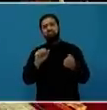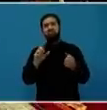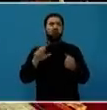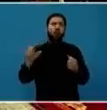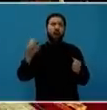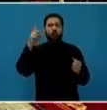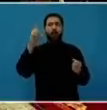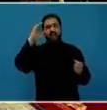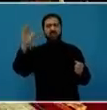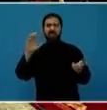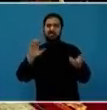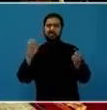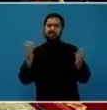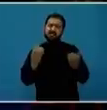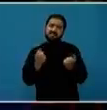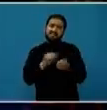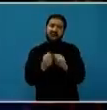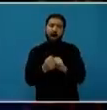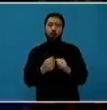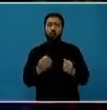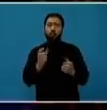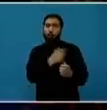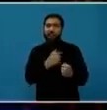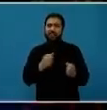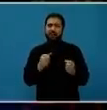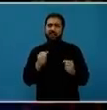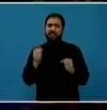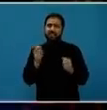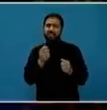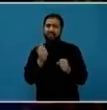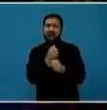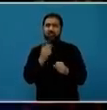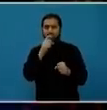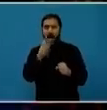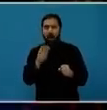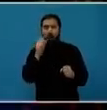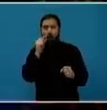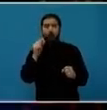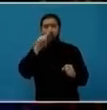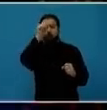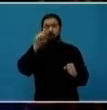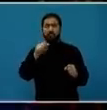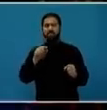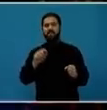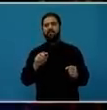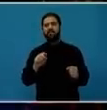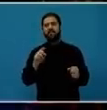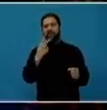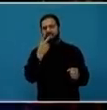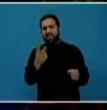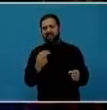afecta? Să vă mărturisesc că noțiunea de superstiție sau cea de